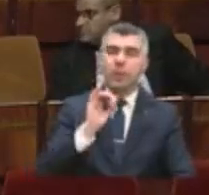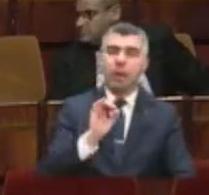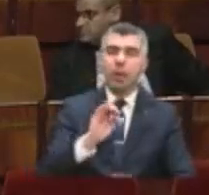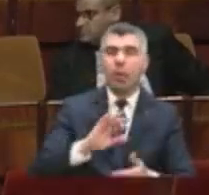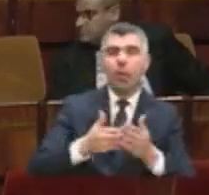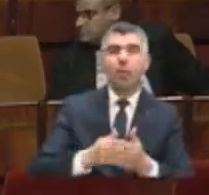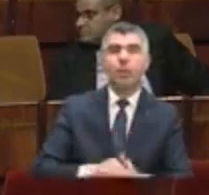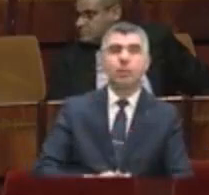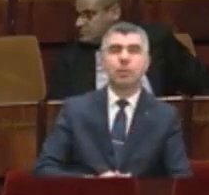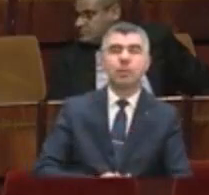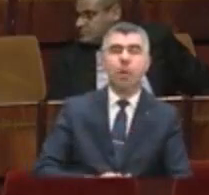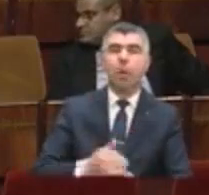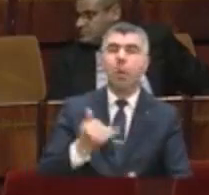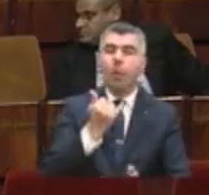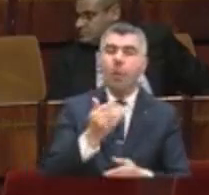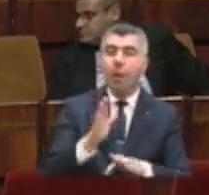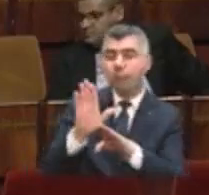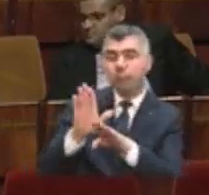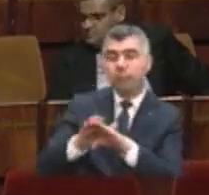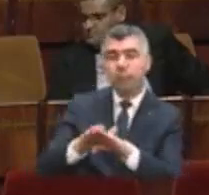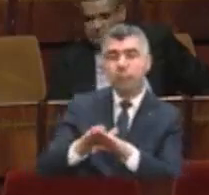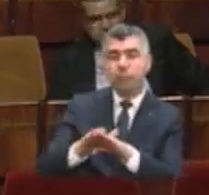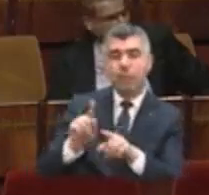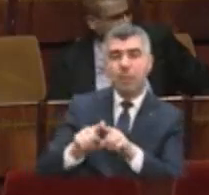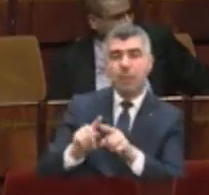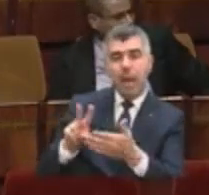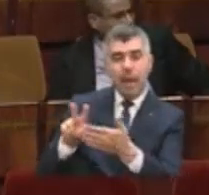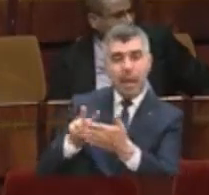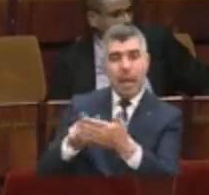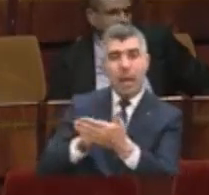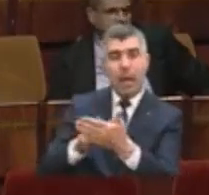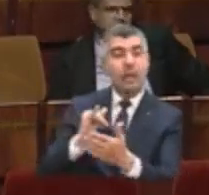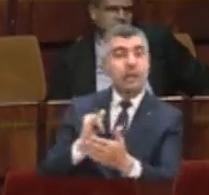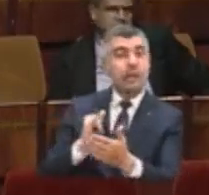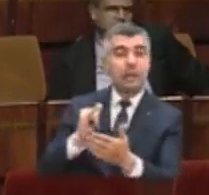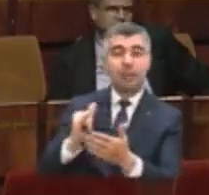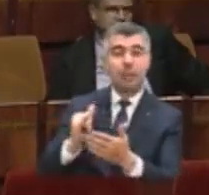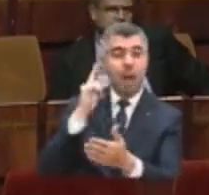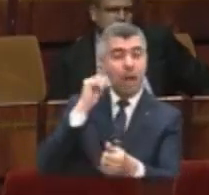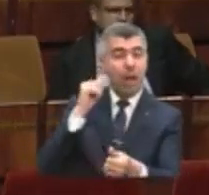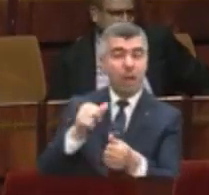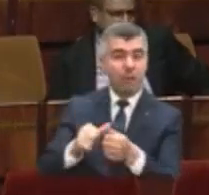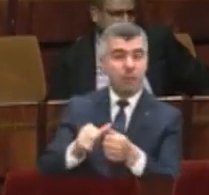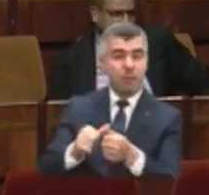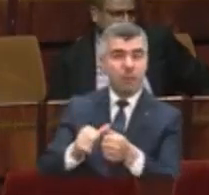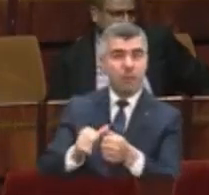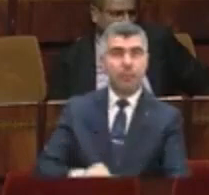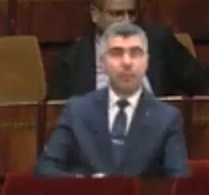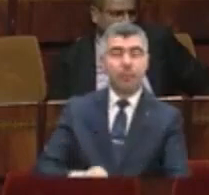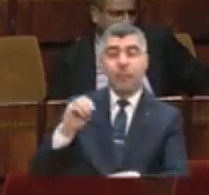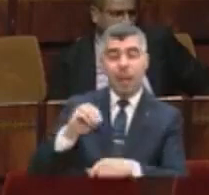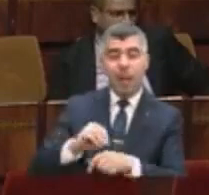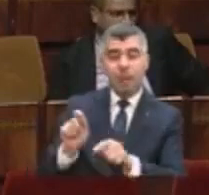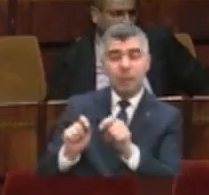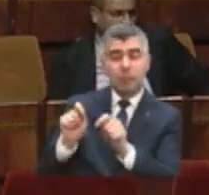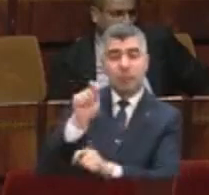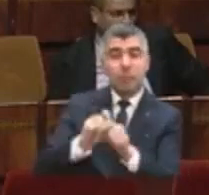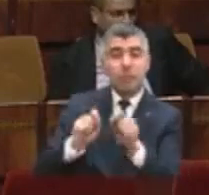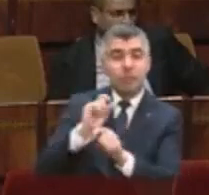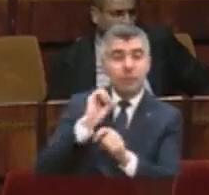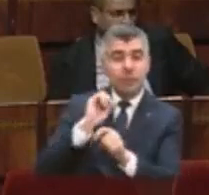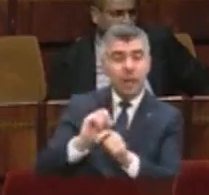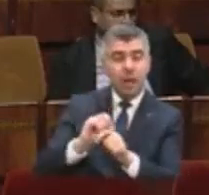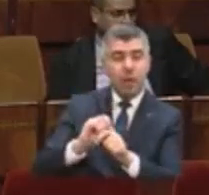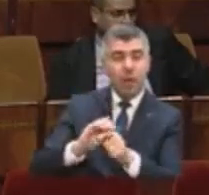الاعتبار هو تحفيز التلاميذ على ممارسة القراءة بصفة منتظمة، صقل الكفاءات المهنية